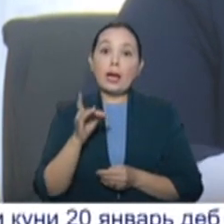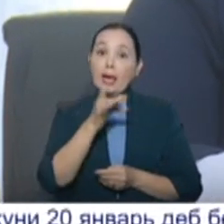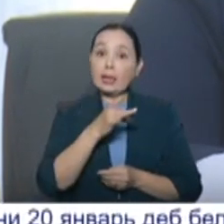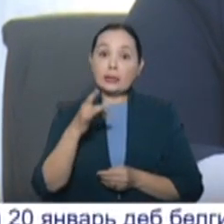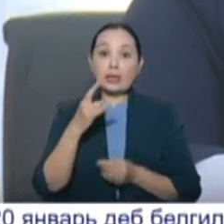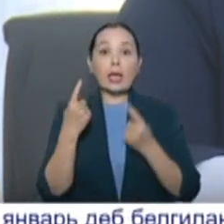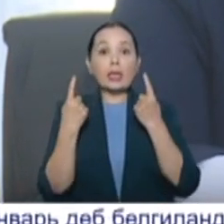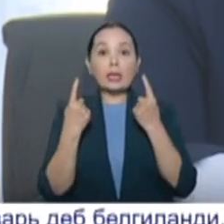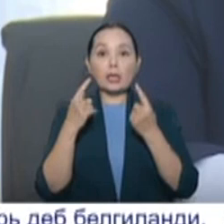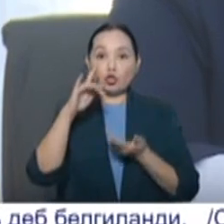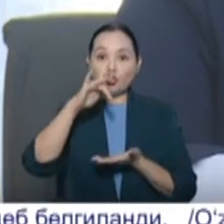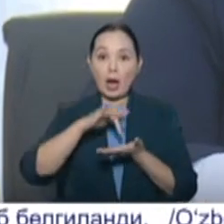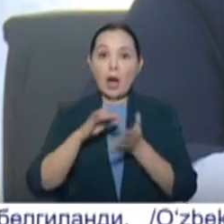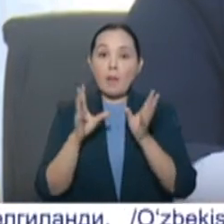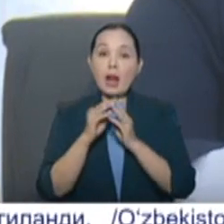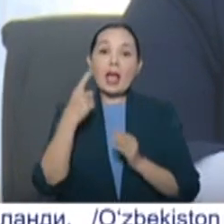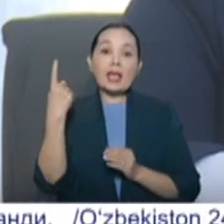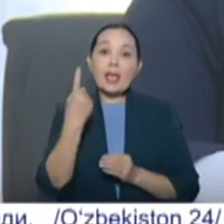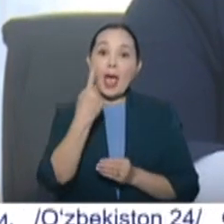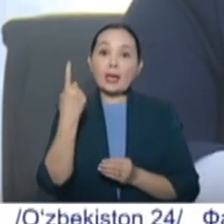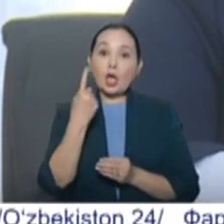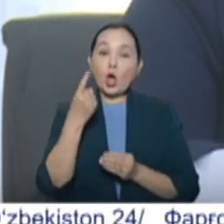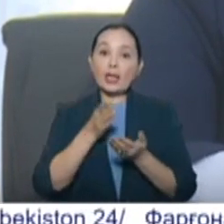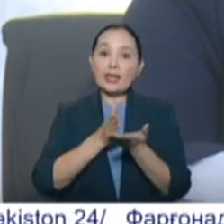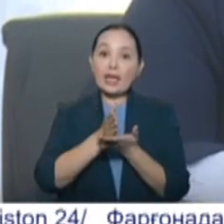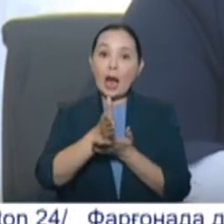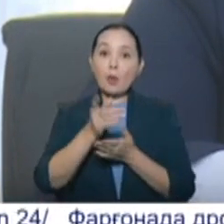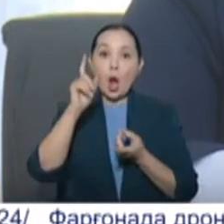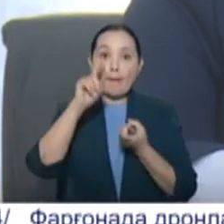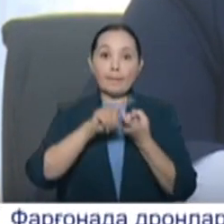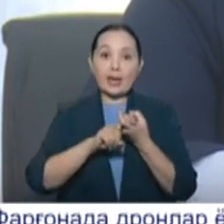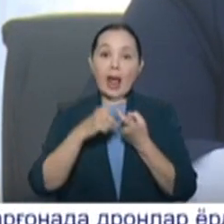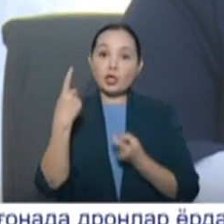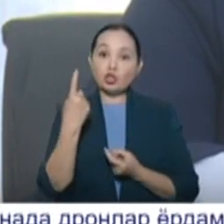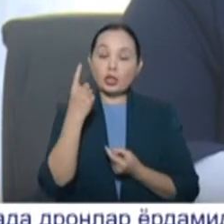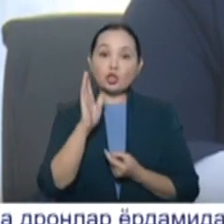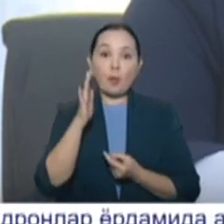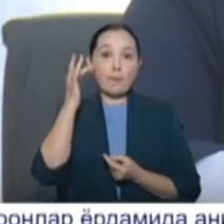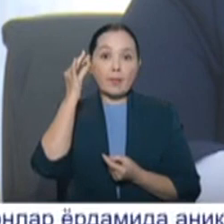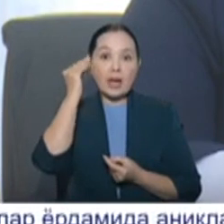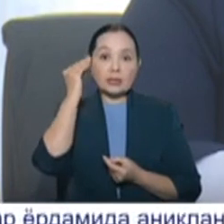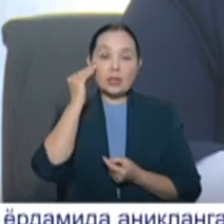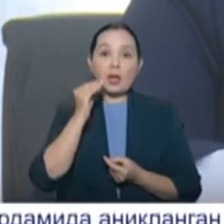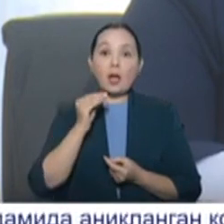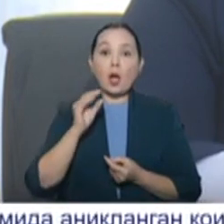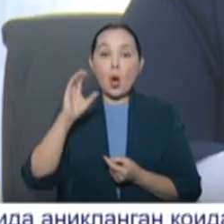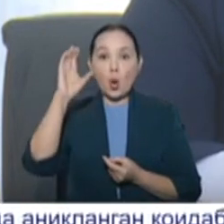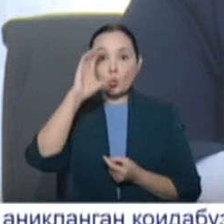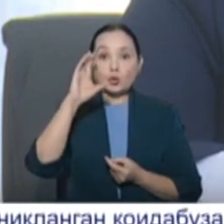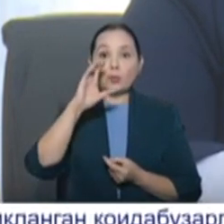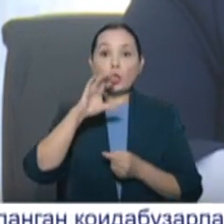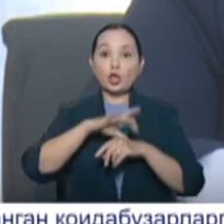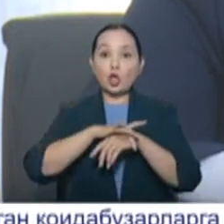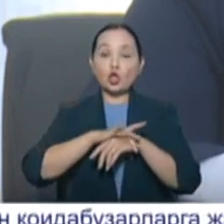respublikamizning yirik shaharlari bilan yagona marshrut tarmog'i birlashtirish maqsadida O'zbekiston Airways tomonidan Toshkent, Urganch,